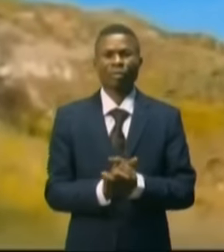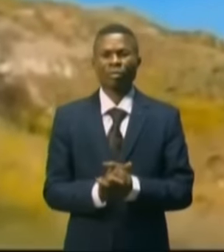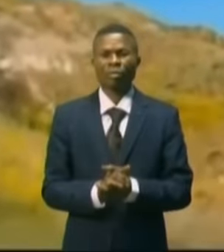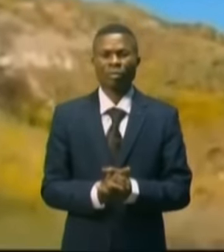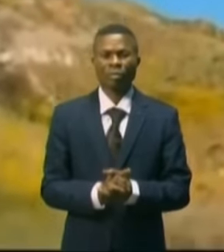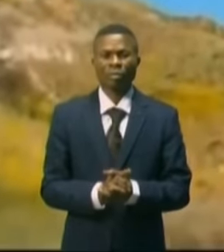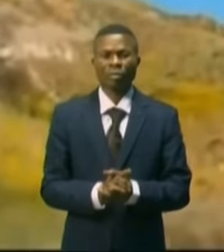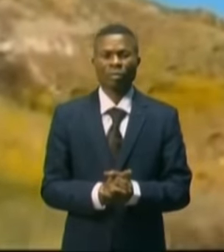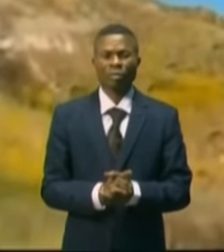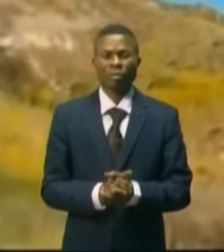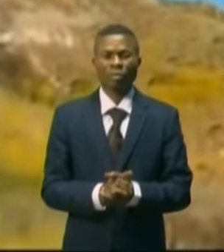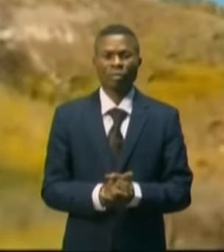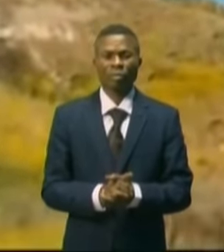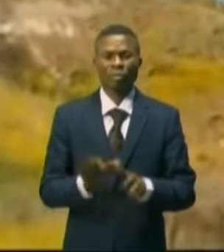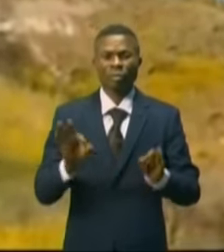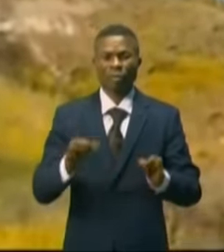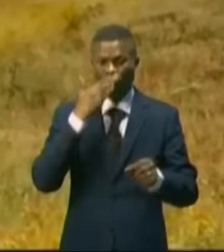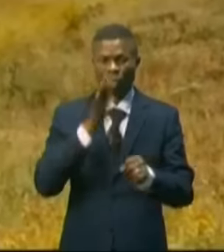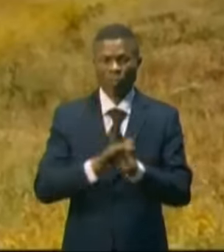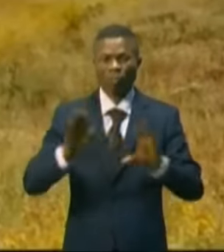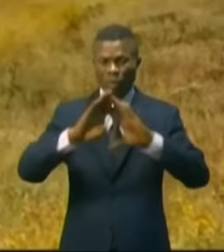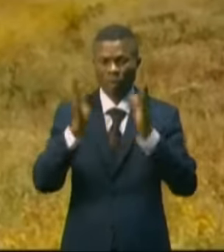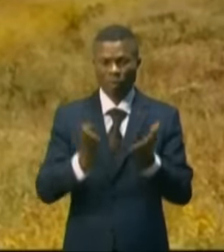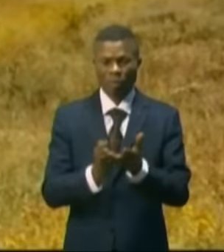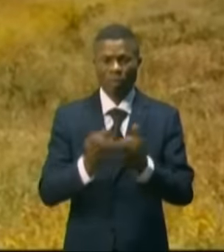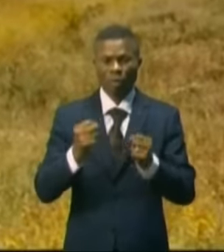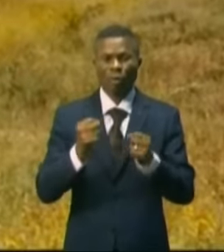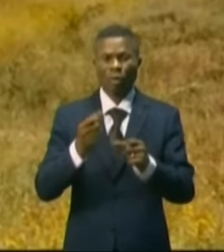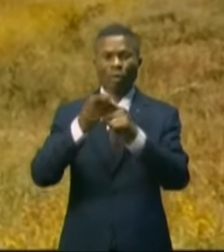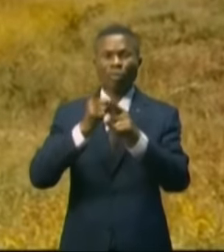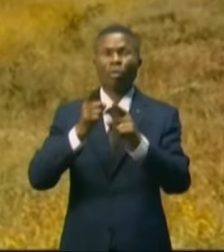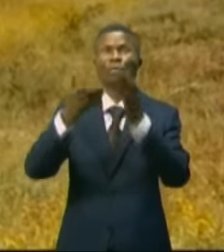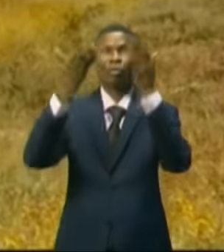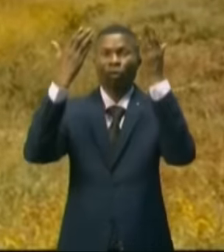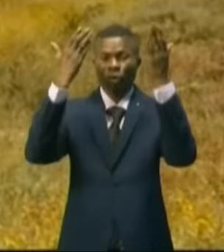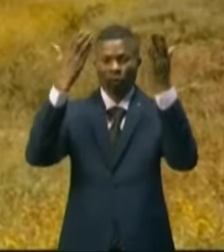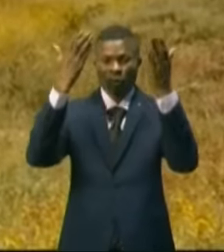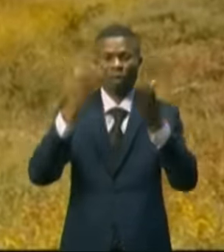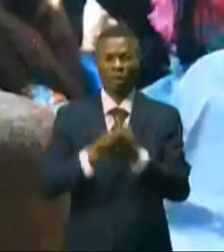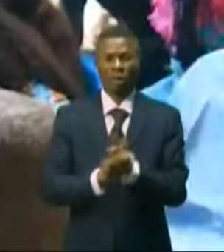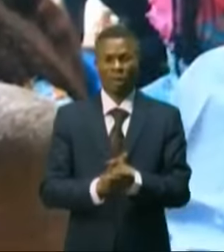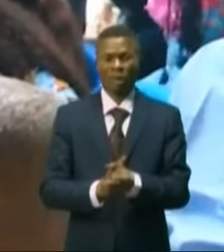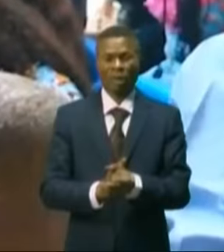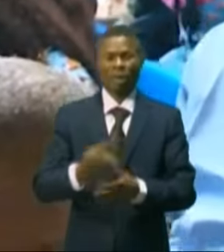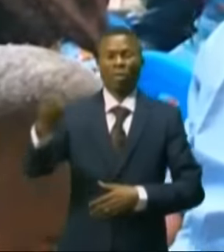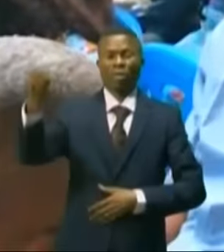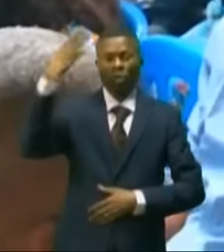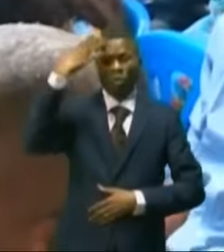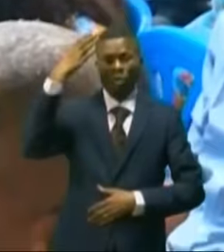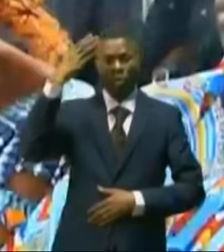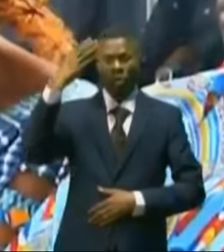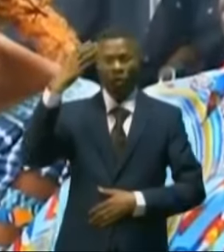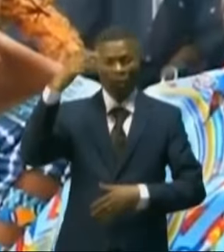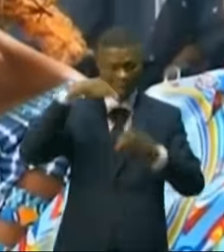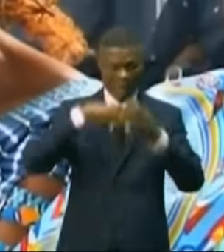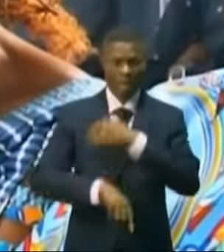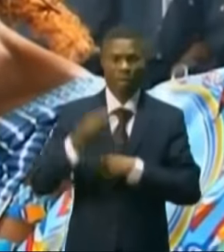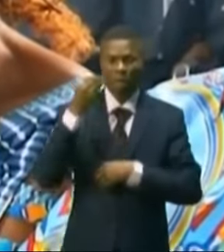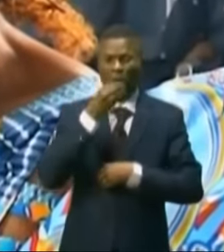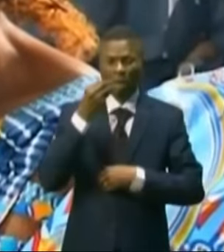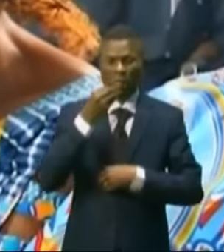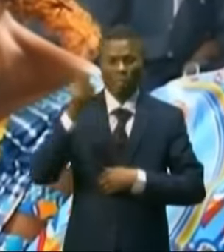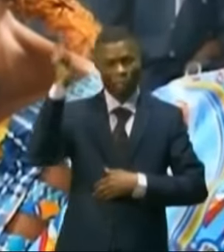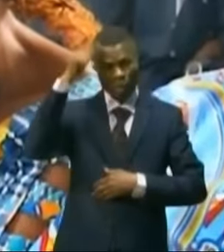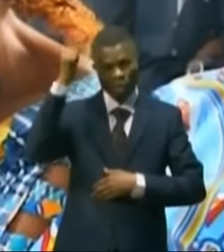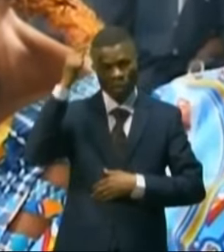Écritures saintes proclament que tout pouvoir émane du Très-Haut. C'est sous l'inspiration de la profondeur de cette parole de sagesse